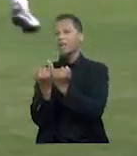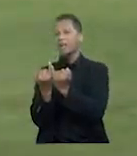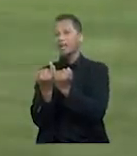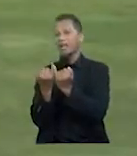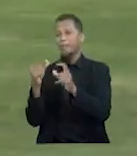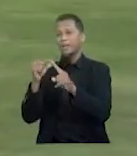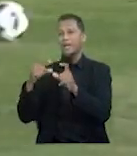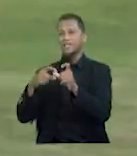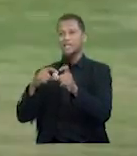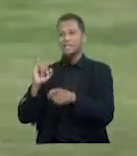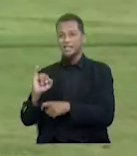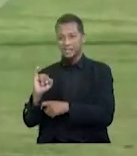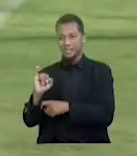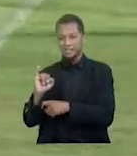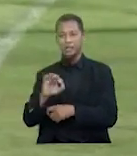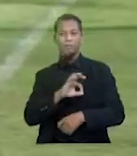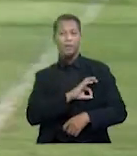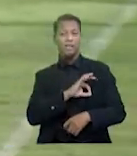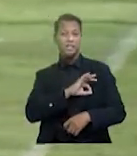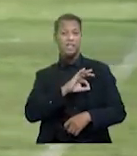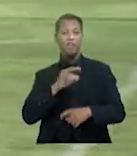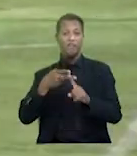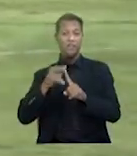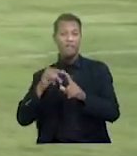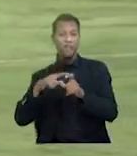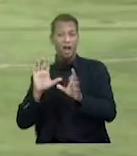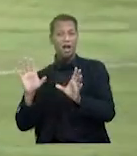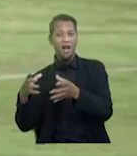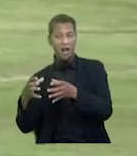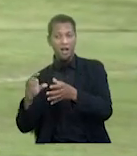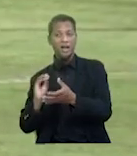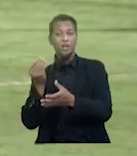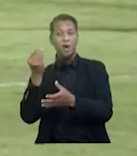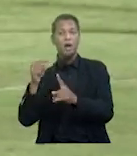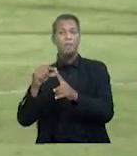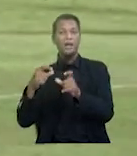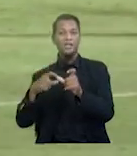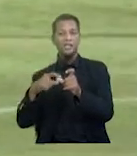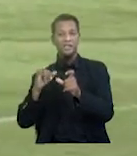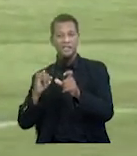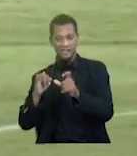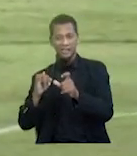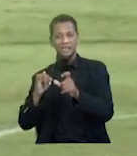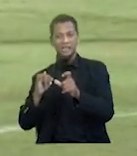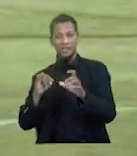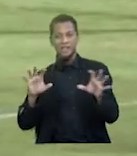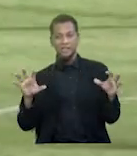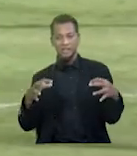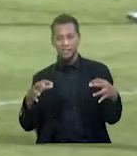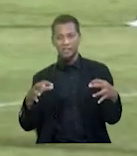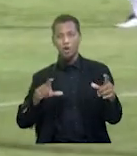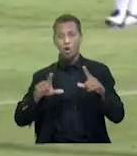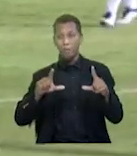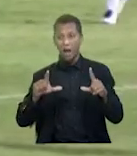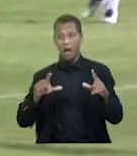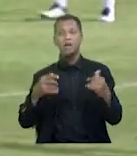FIFA Gianni Infantino bergabung satu tim dengan Ketua PSSI Muhammad Iryawan alias Iwan Bule. Dalam laga